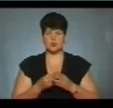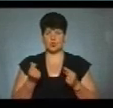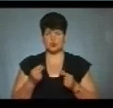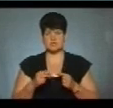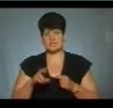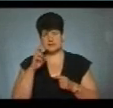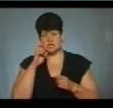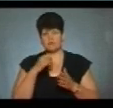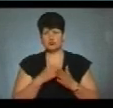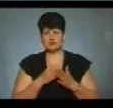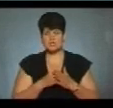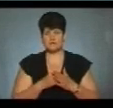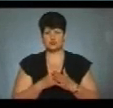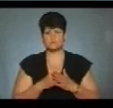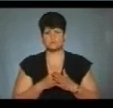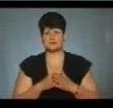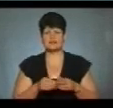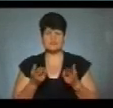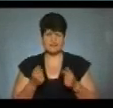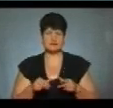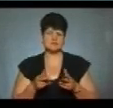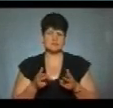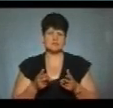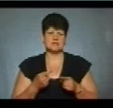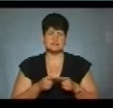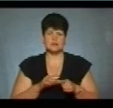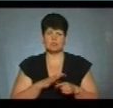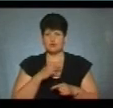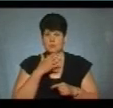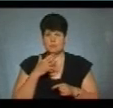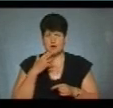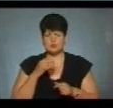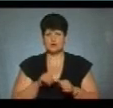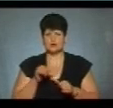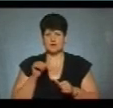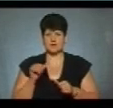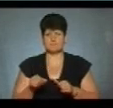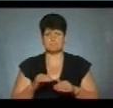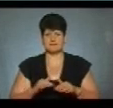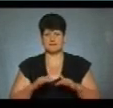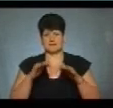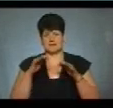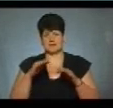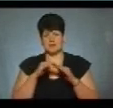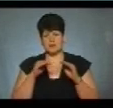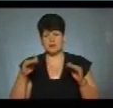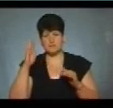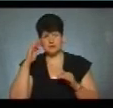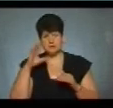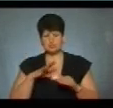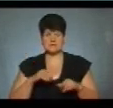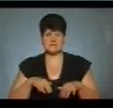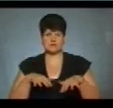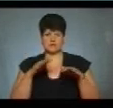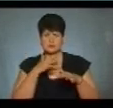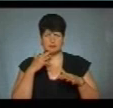державного бюджету київського. Так, звичайно, тоді дуже було багато, крім підняття рівня води, що було затоплені дуже